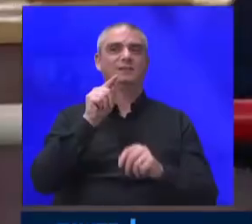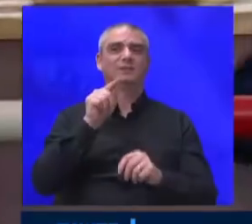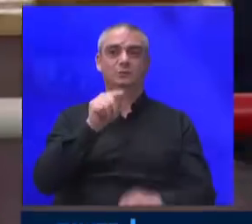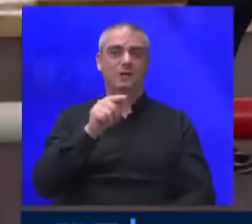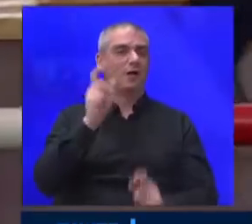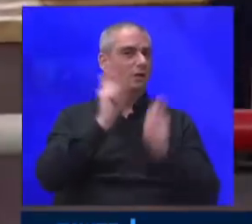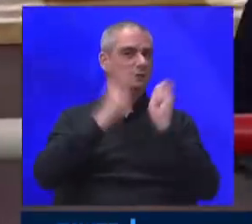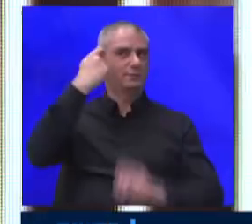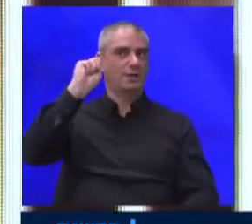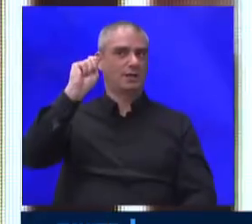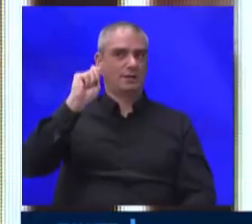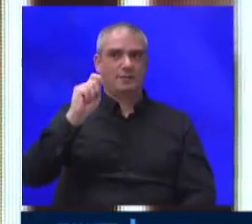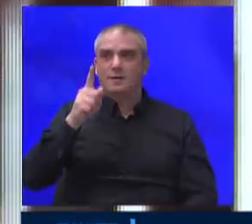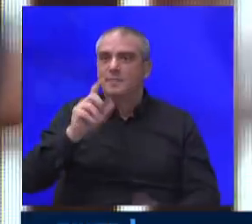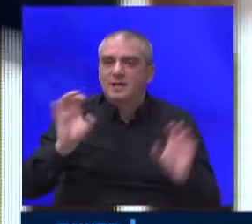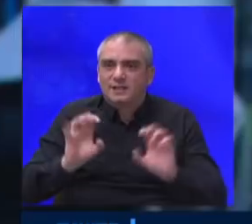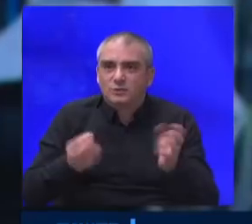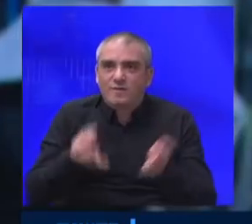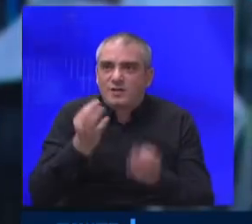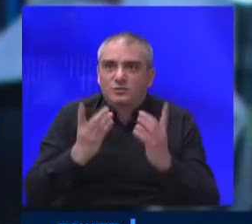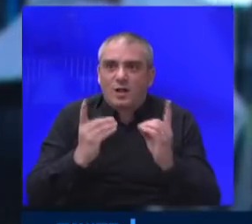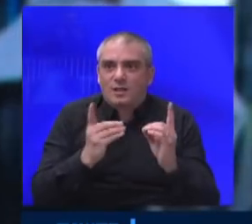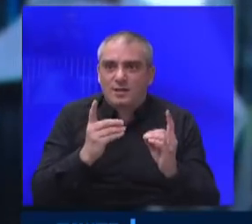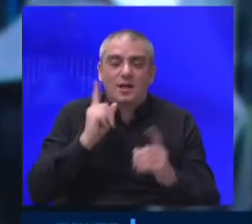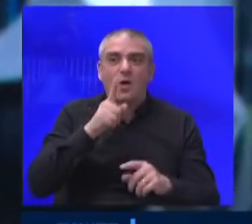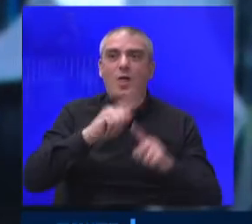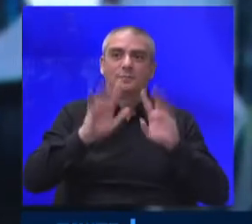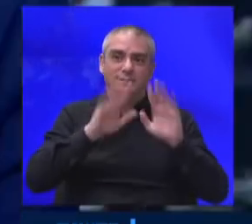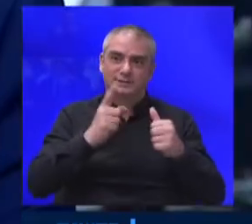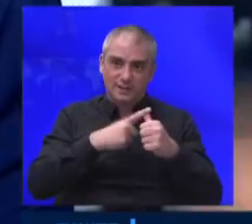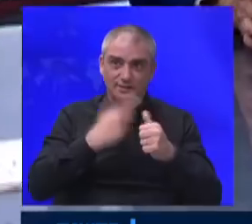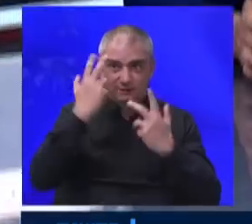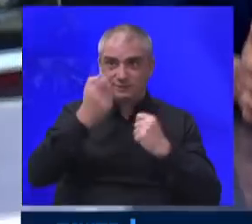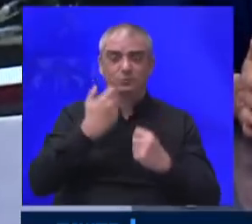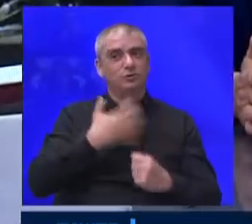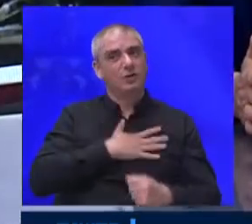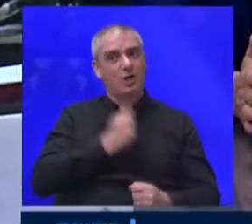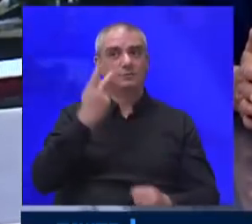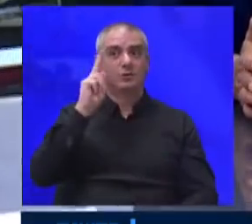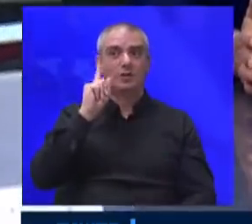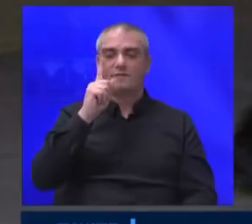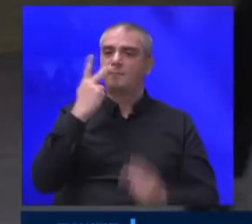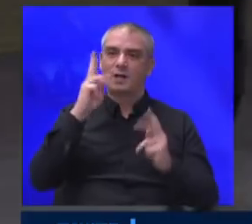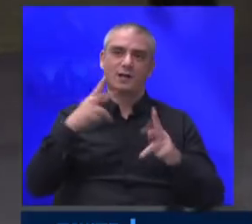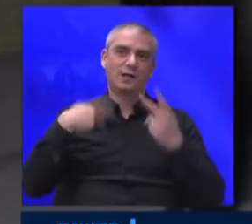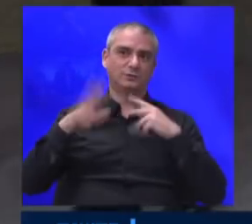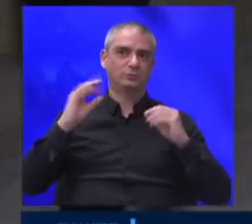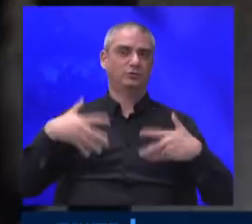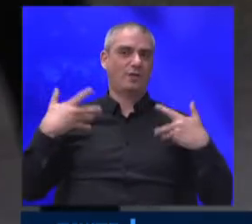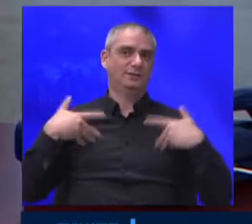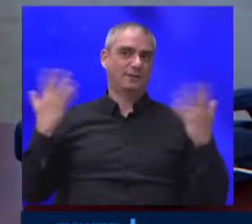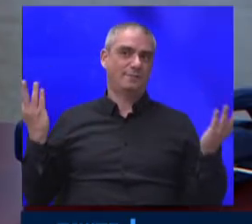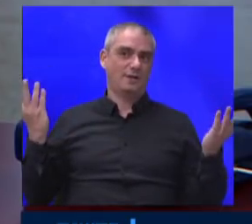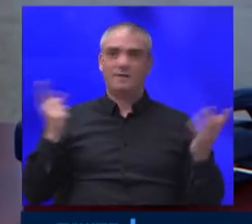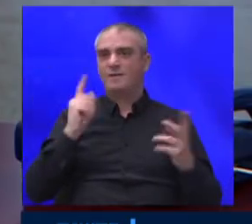הם הרגיזו והקצו על הדרך, קראו להם גזעניים, ציפו שיעזו יותר, אבל הם בעיקר חזרו כדי לשמח, ולא כדי לרצות,